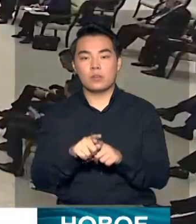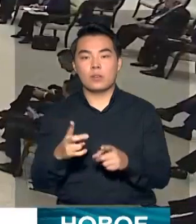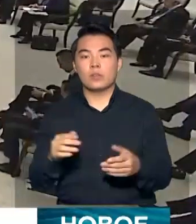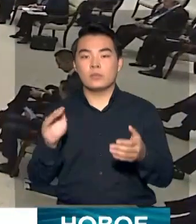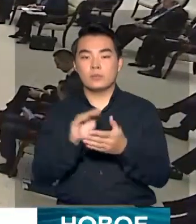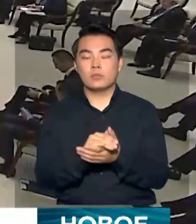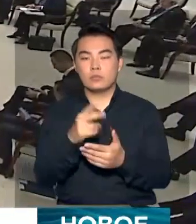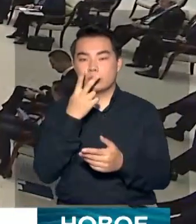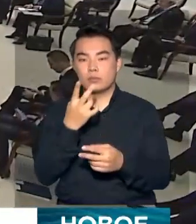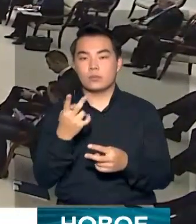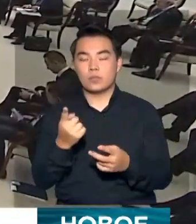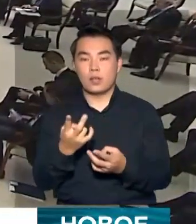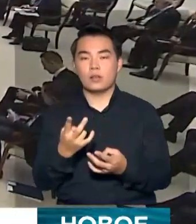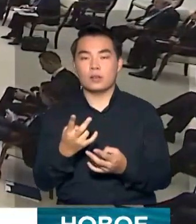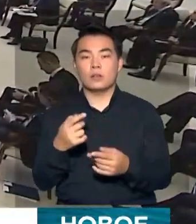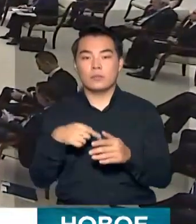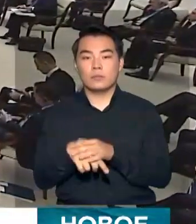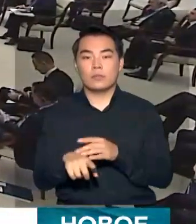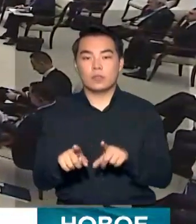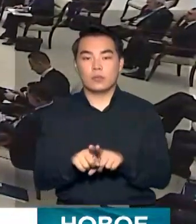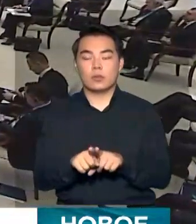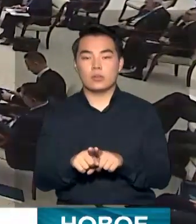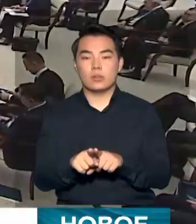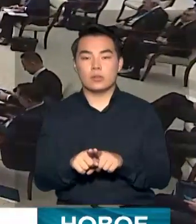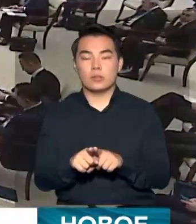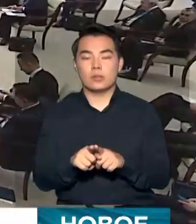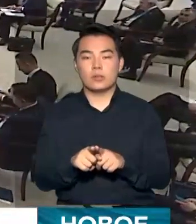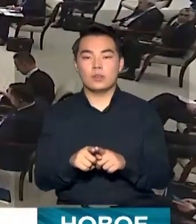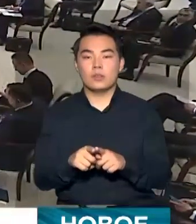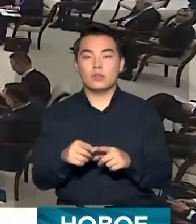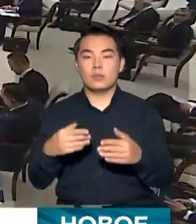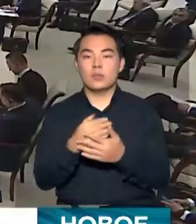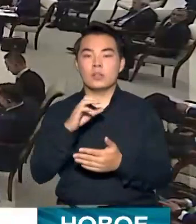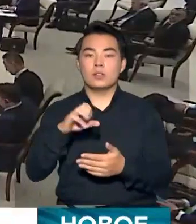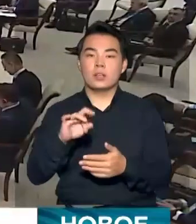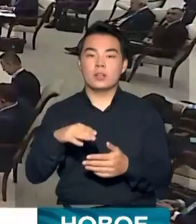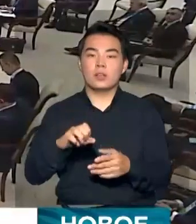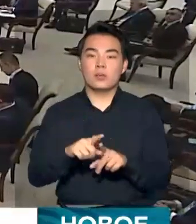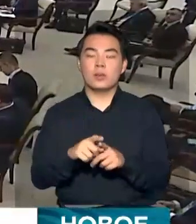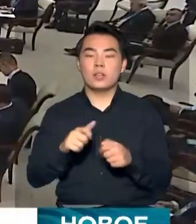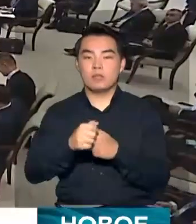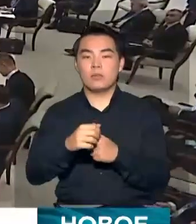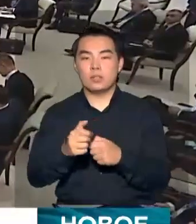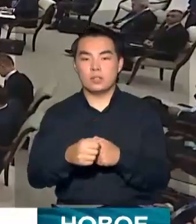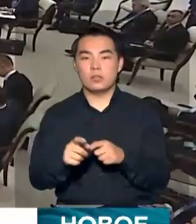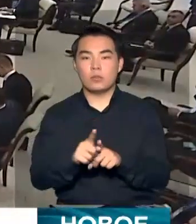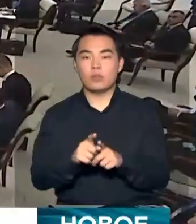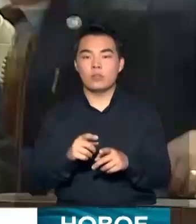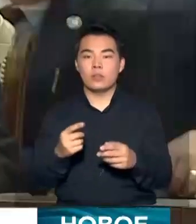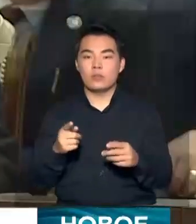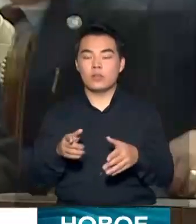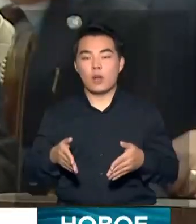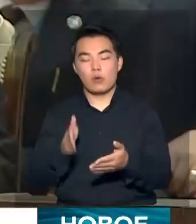құрған жөн деп санаймын. Сол арқылы маңызды стартап жобаларға инвестиция тартуға жол